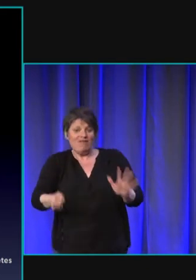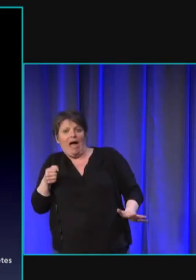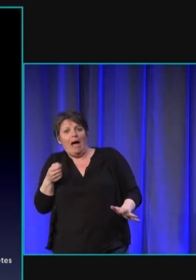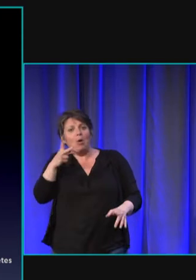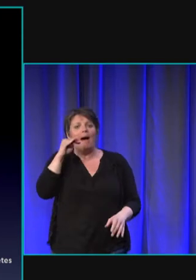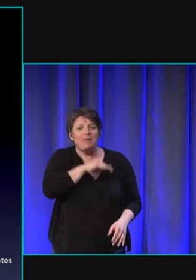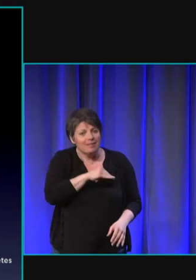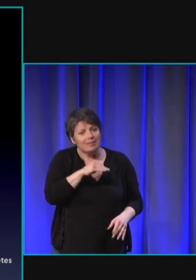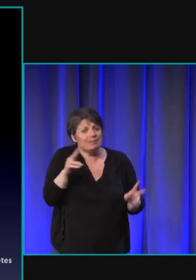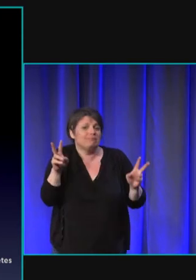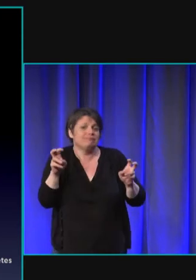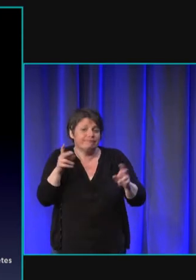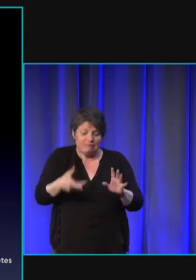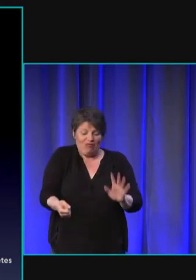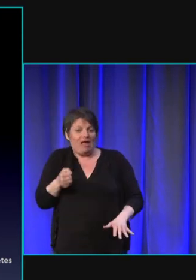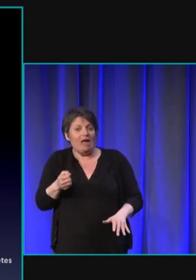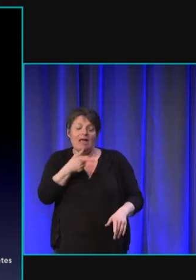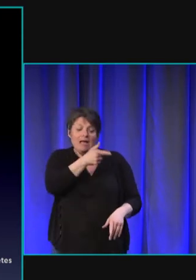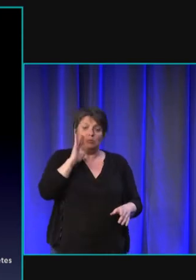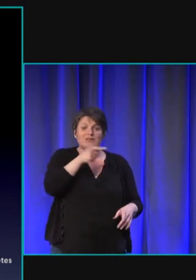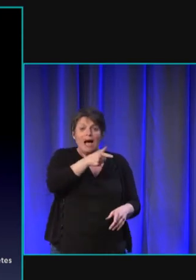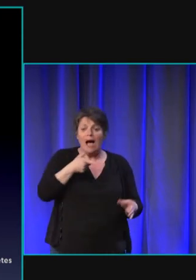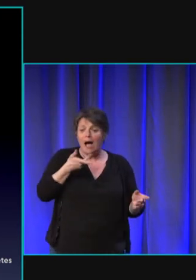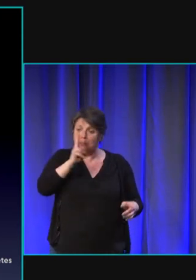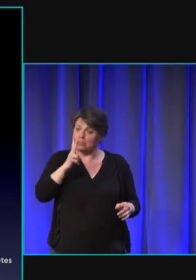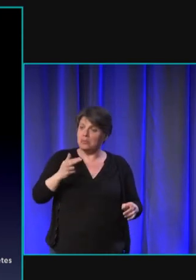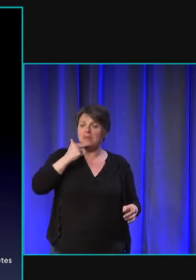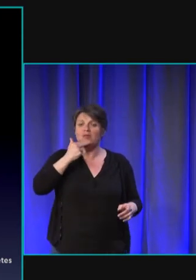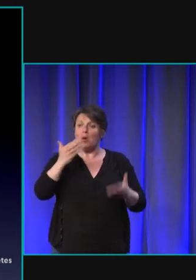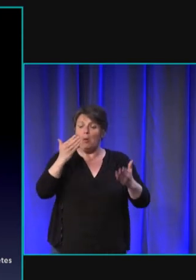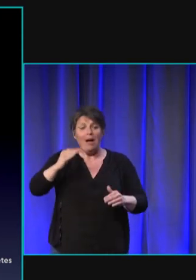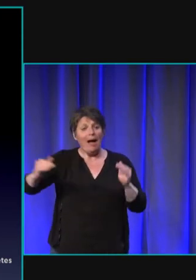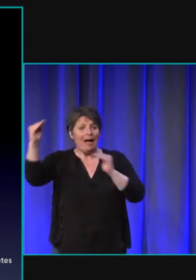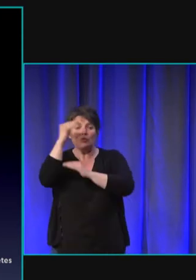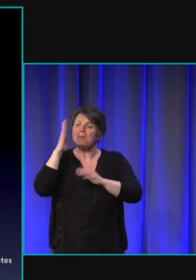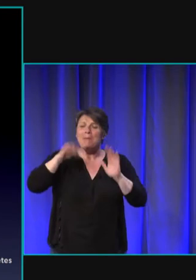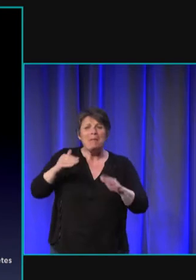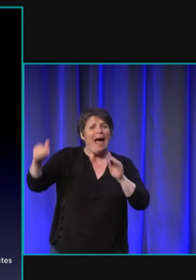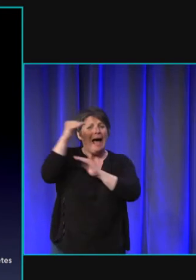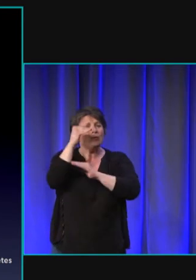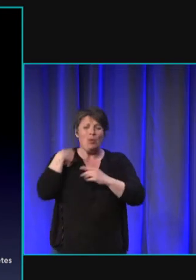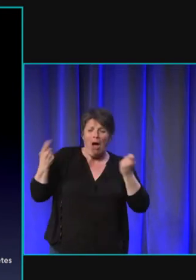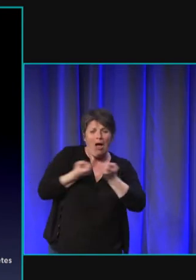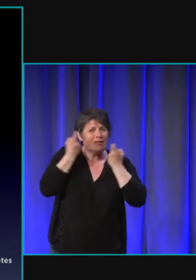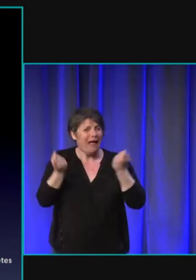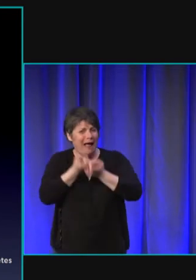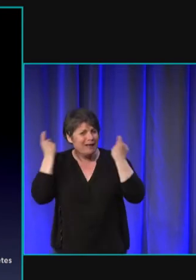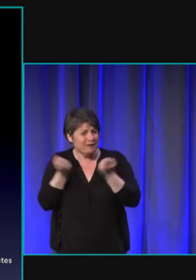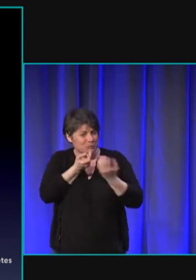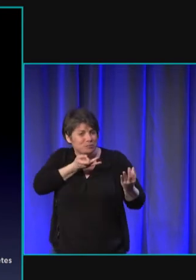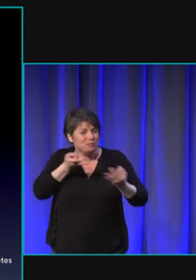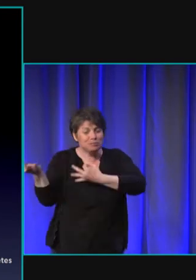Et il sera beaucoup plus performant que les adultes, quel que soit leur niveau d'entraînement. Voilà, donc le cœur